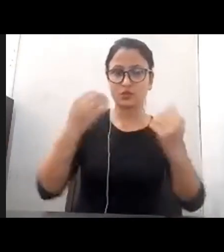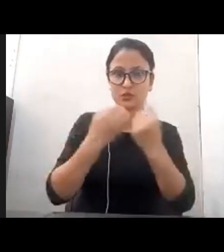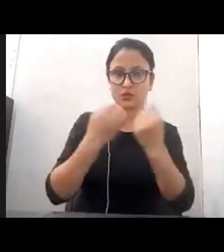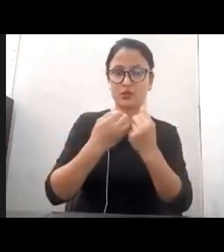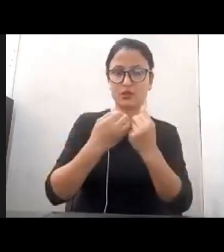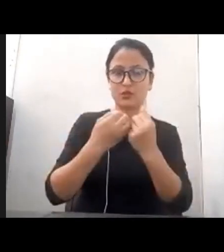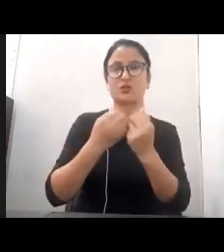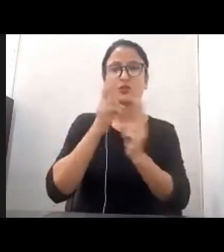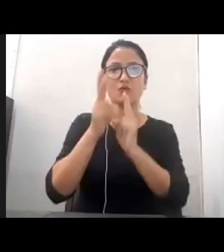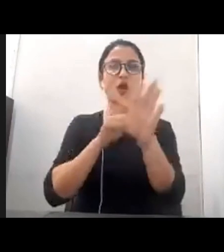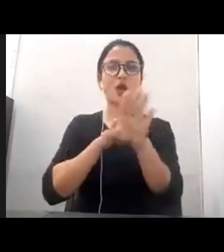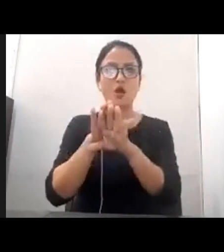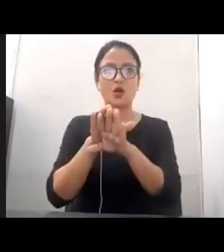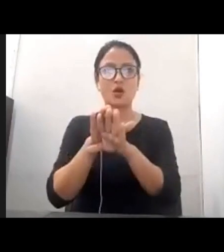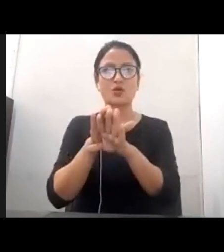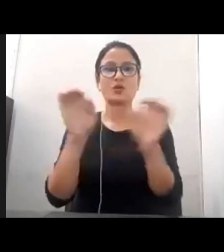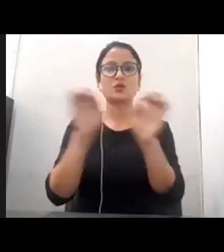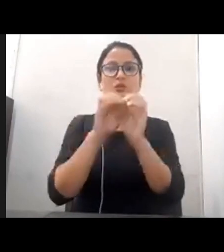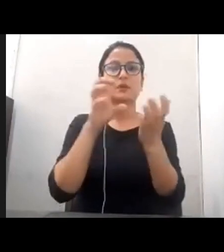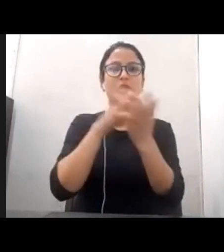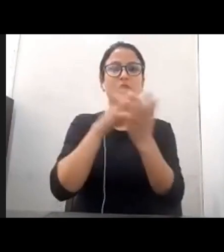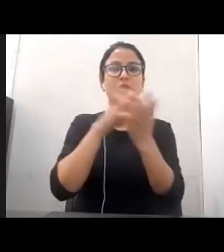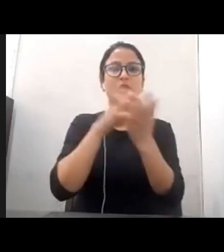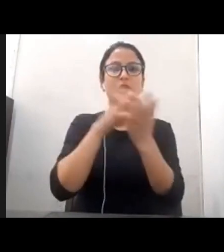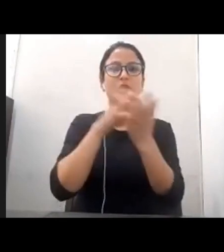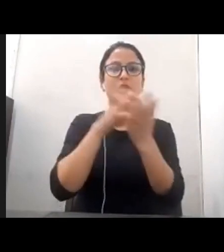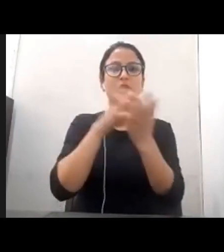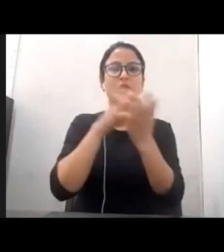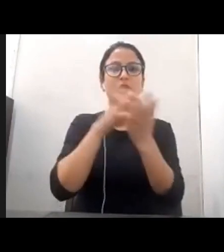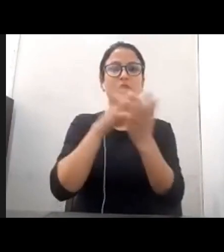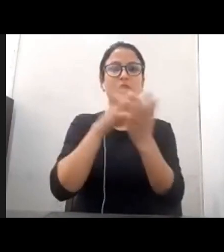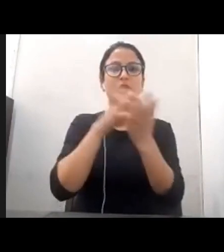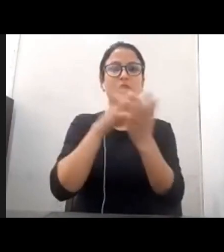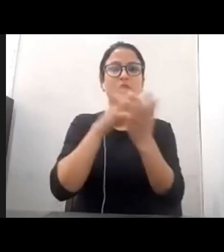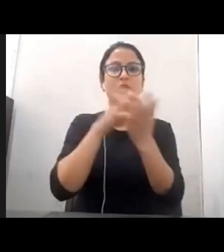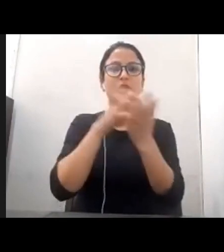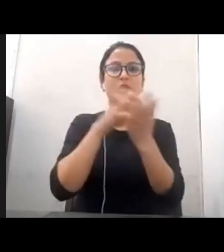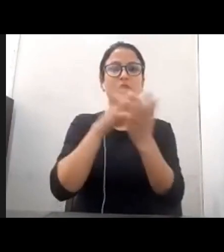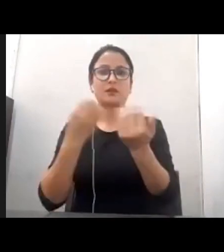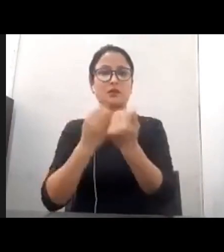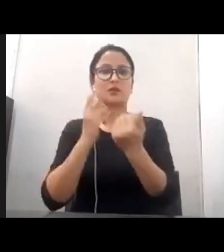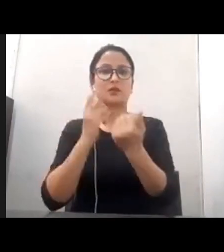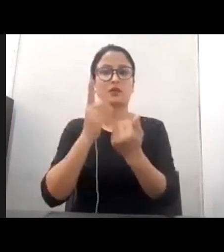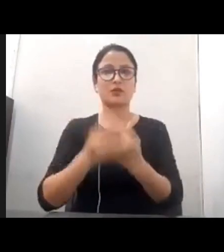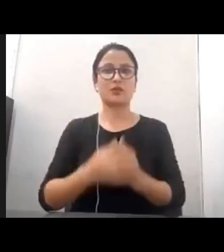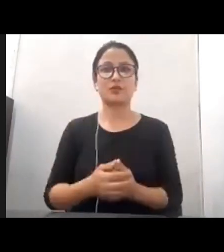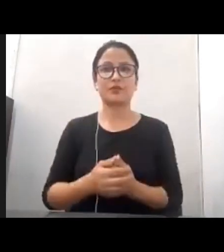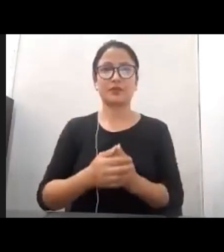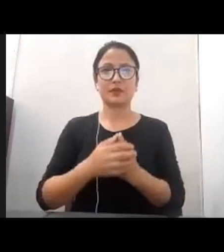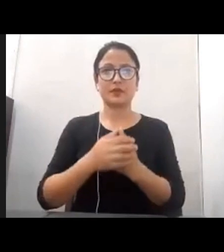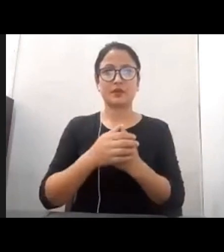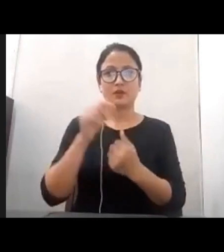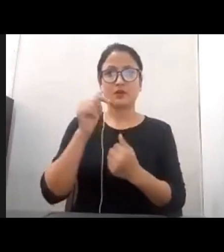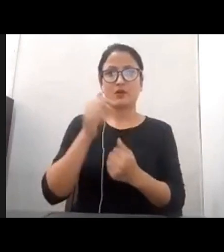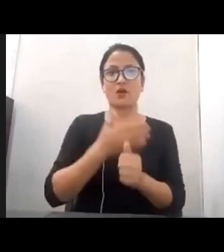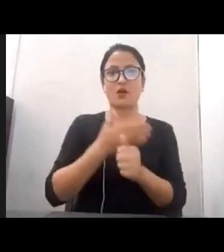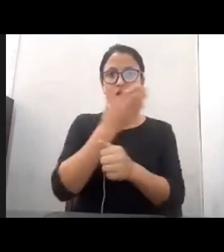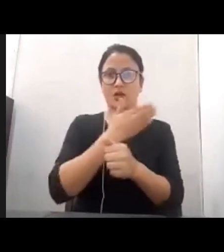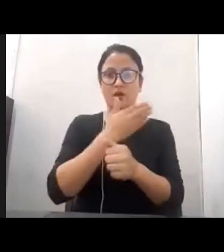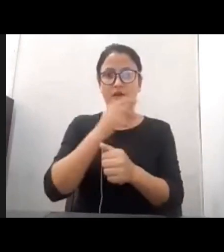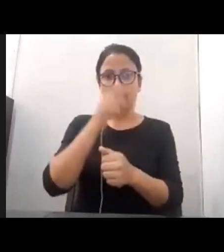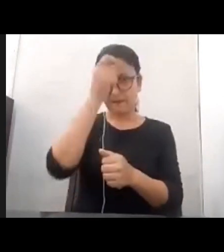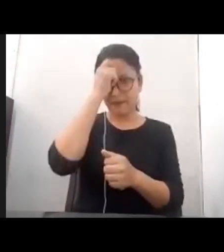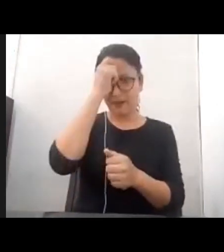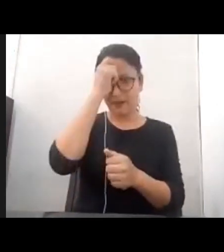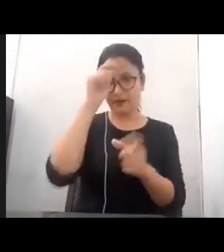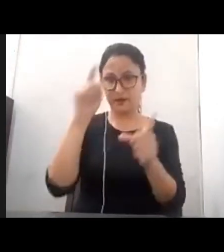अब सम्बन्धित ठाउँमा पुर्याउने हो, हामीले त अध्ययन मात्र गरेका हौँ। त्यो सम्पत्ति अघि नै मान्यज्यूले भनिसक्नु भएको छ, त्यो डकुमेन्ट हामीलाई